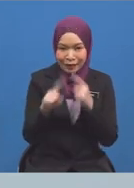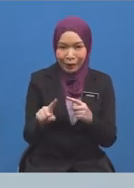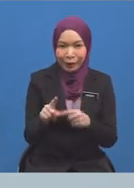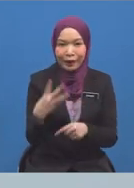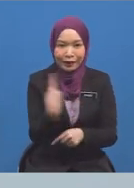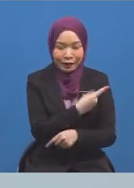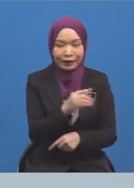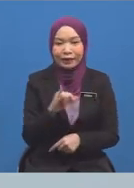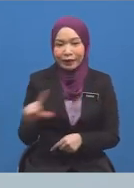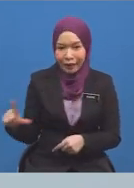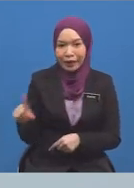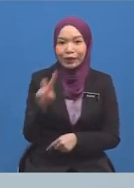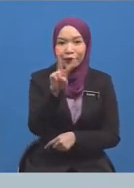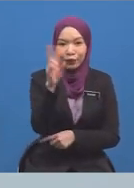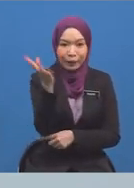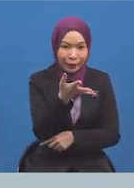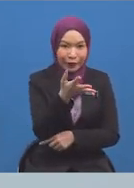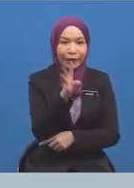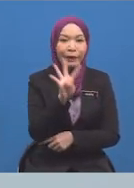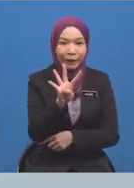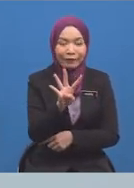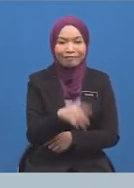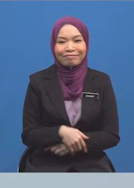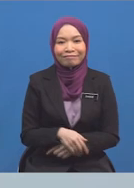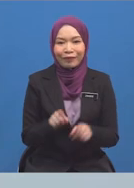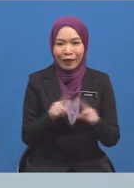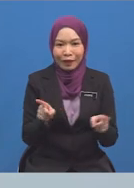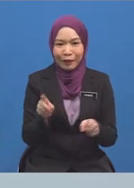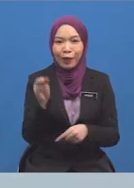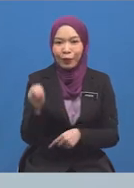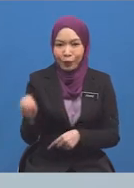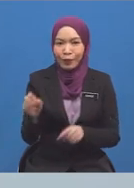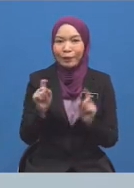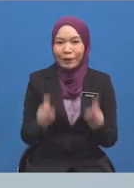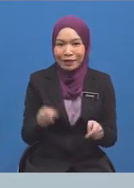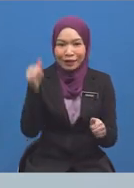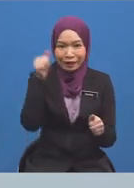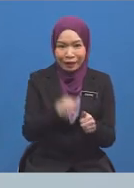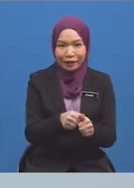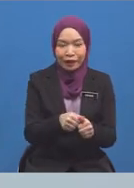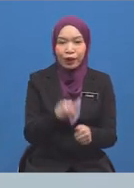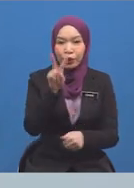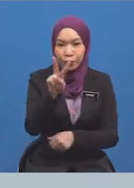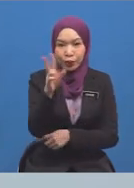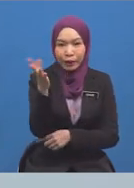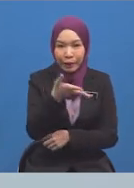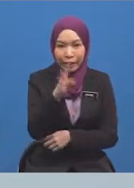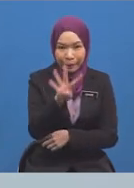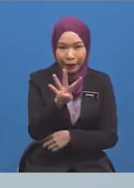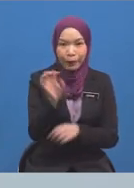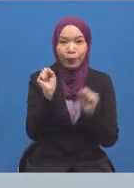kita G2 berempat tetapi murid-murid keingat 2/4